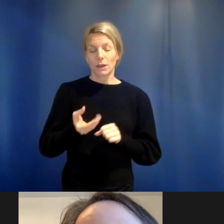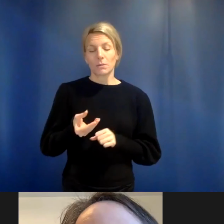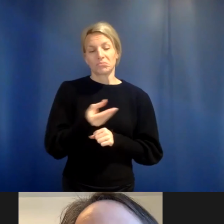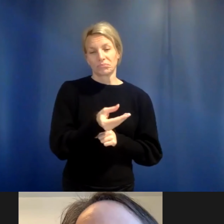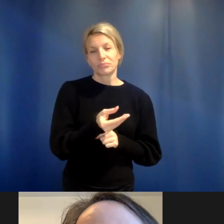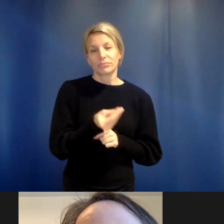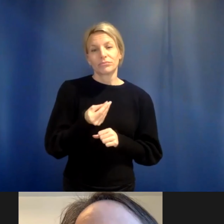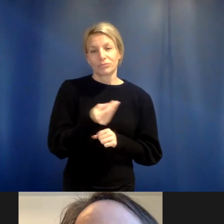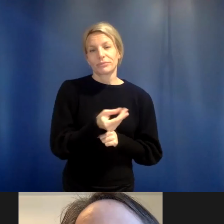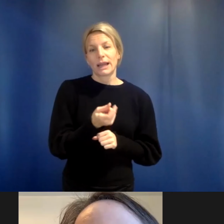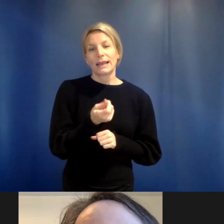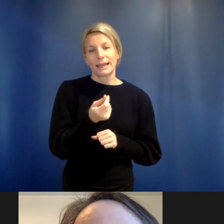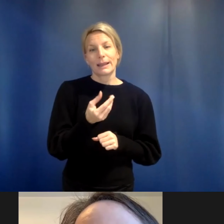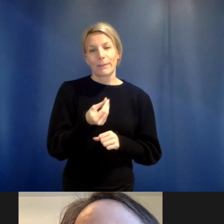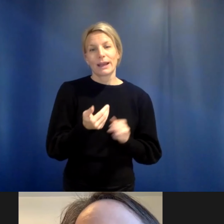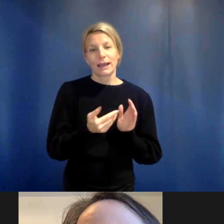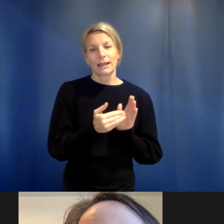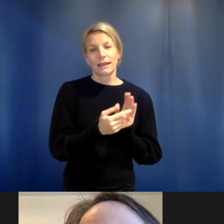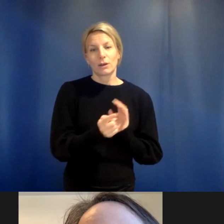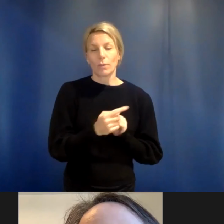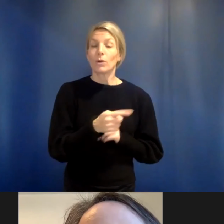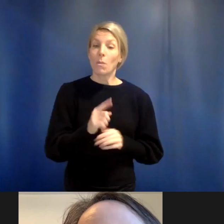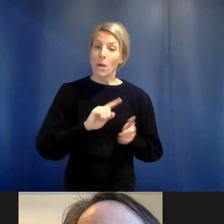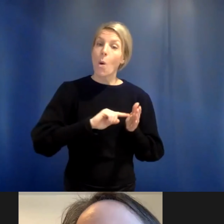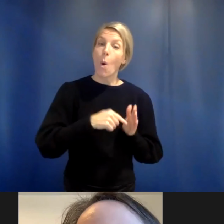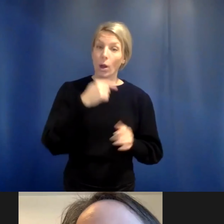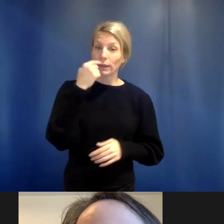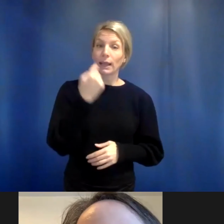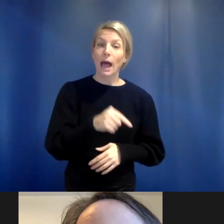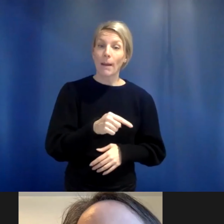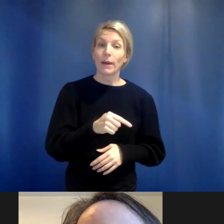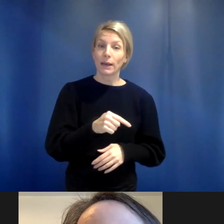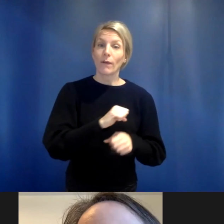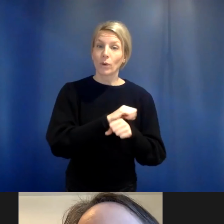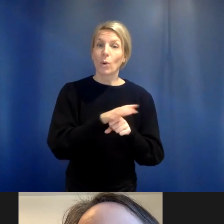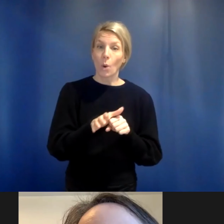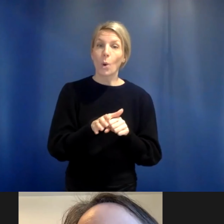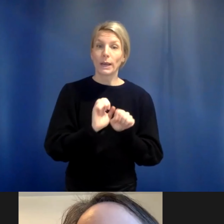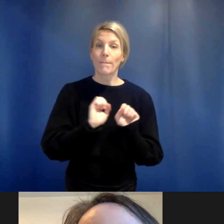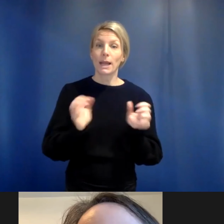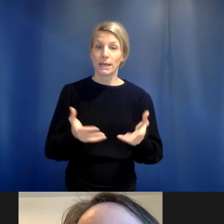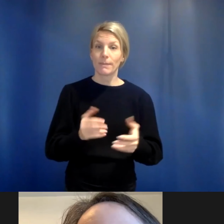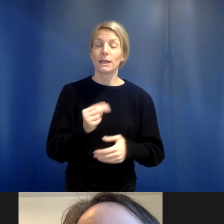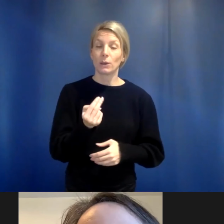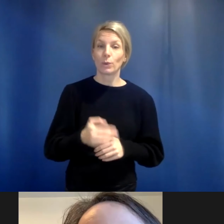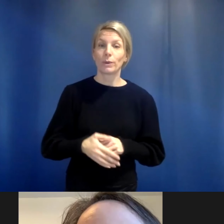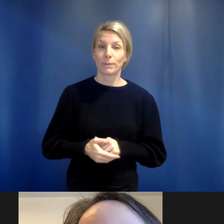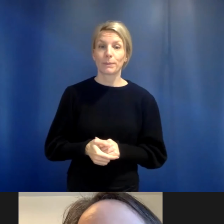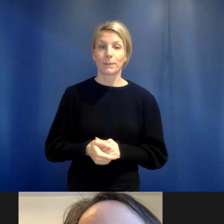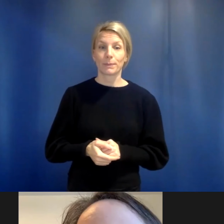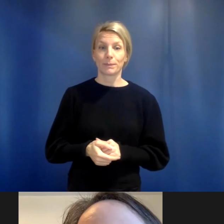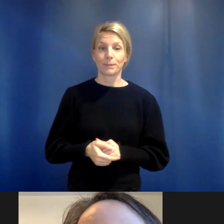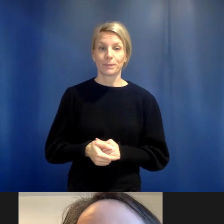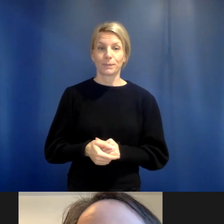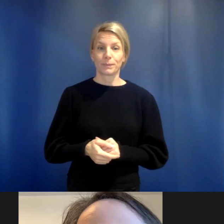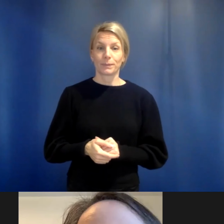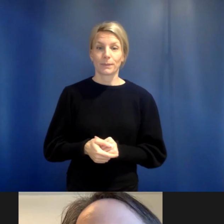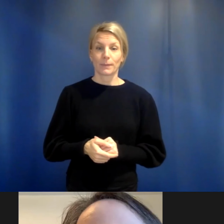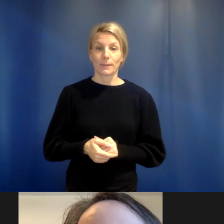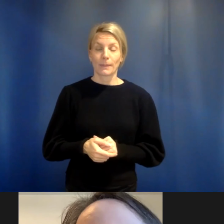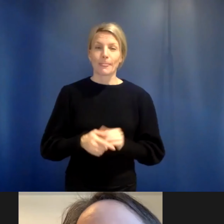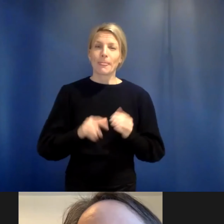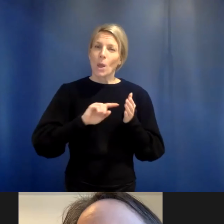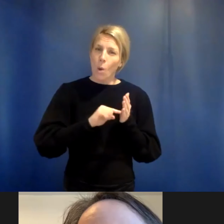Deras medlemmar är väldigt hårt drabbade av coronapandemin. Ja. Det är ju hårda